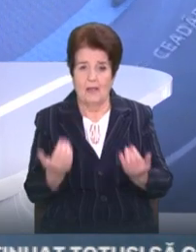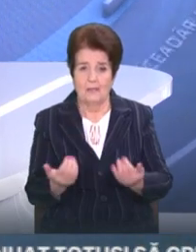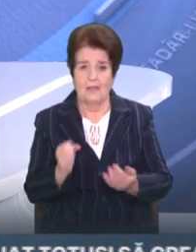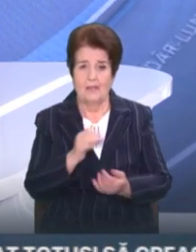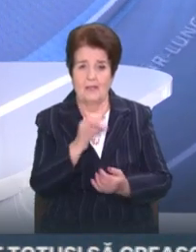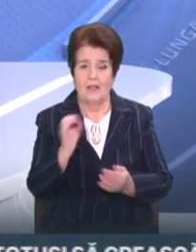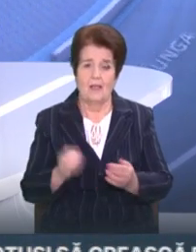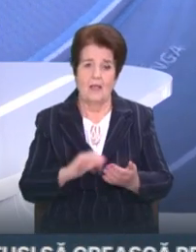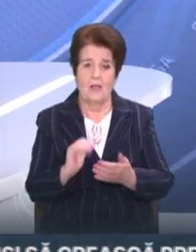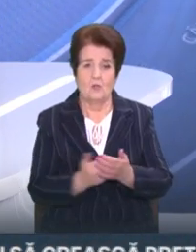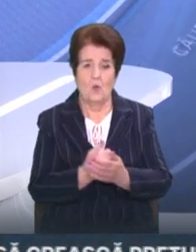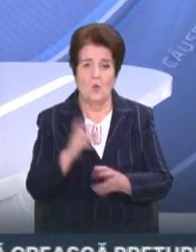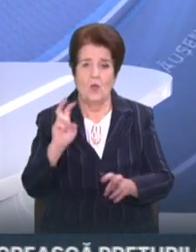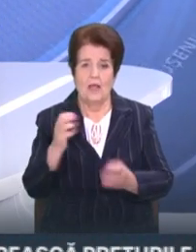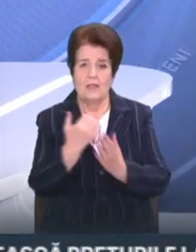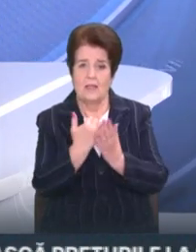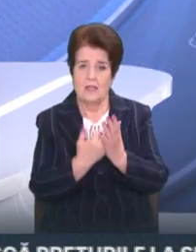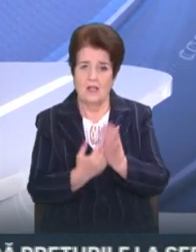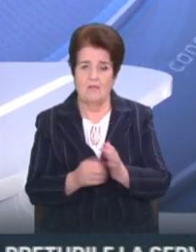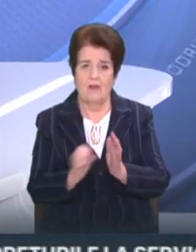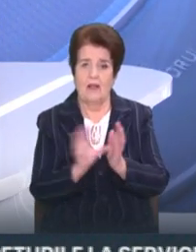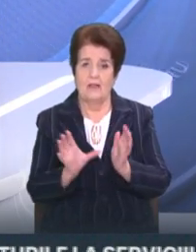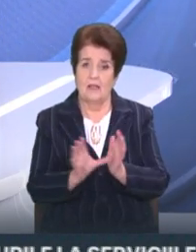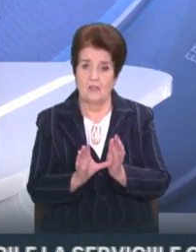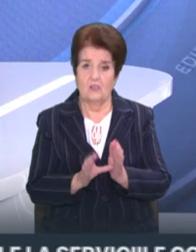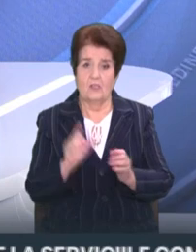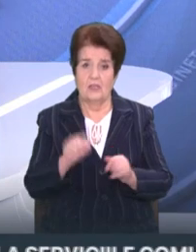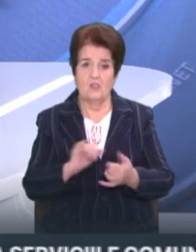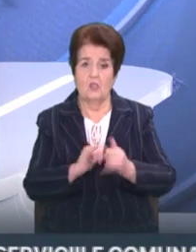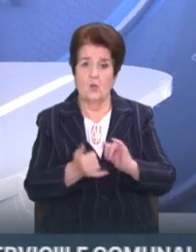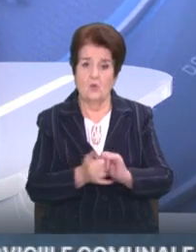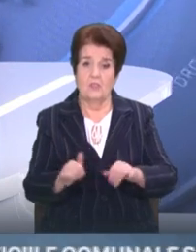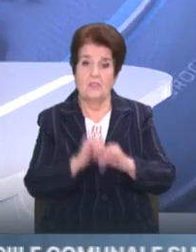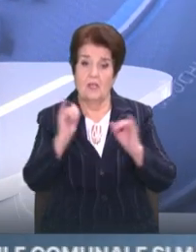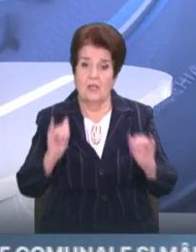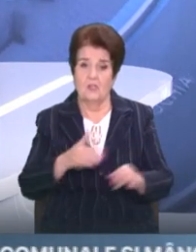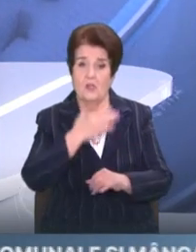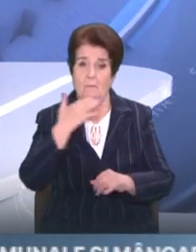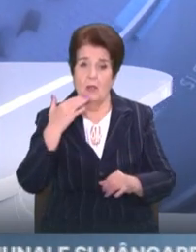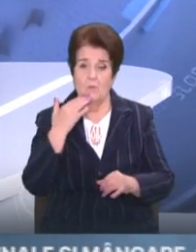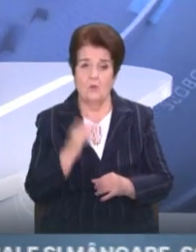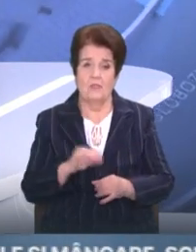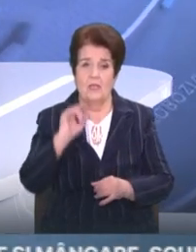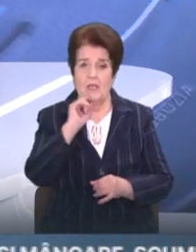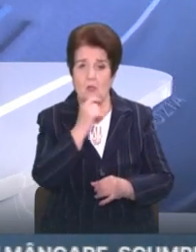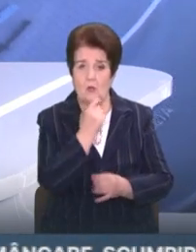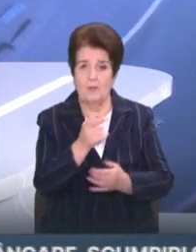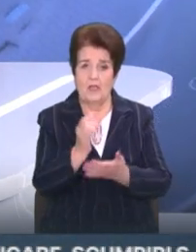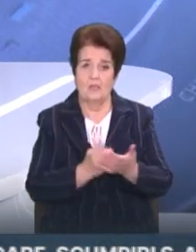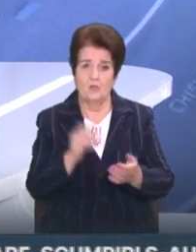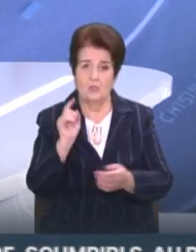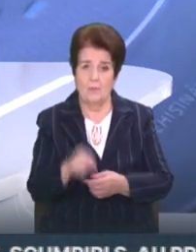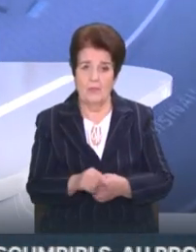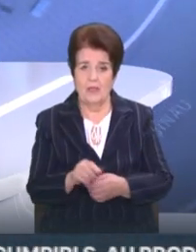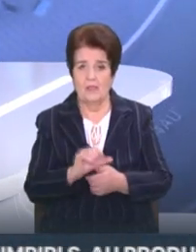aprobat noi majorări de tarif și la energia electrică. În aceste condiții crește și mai mult necesitatea economisirii acestor resurse pentru